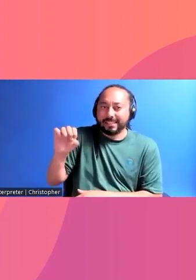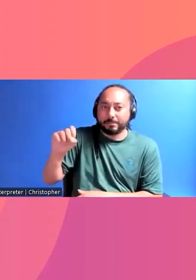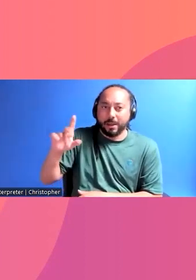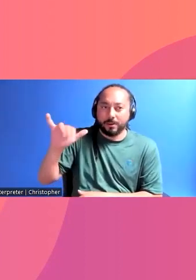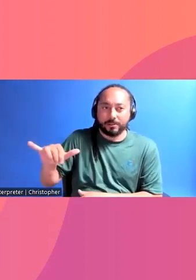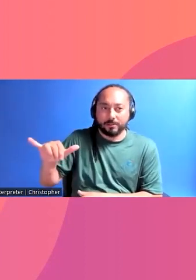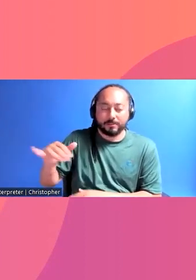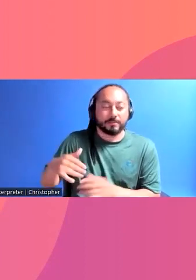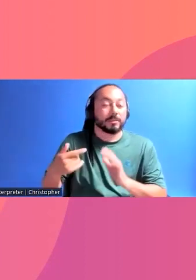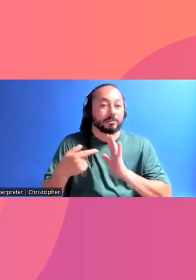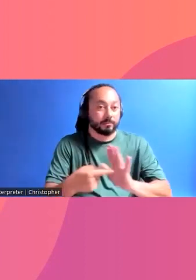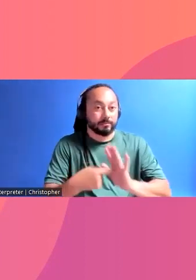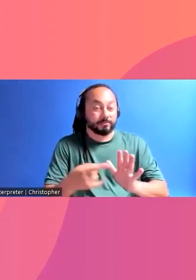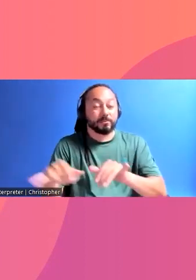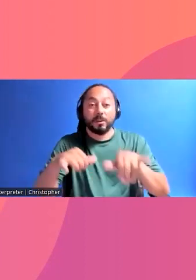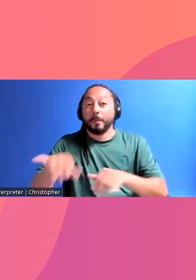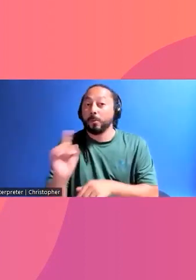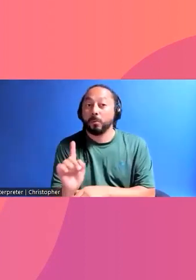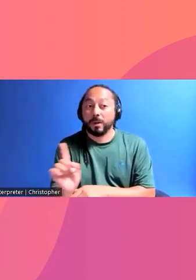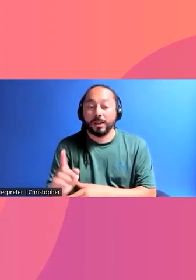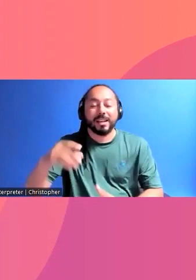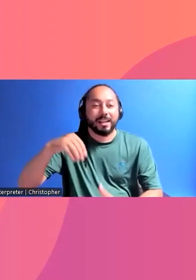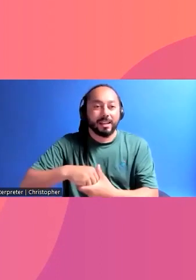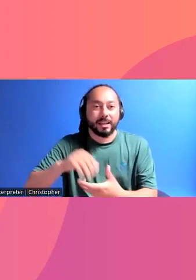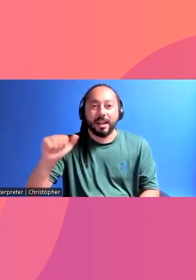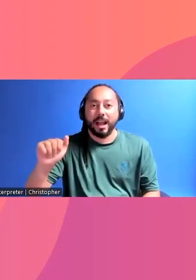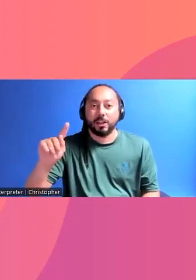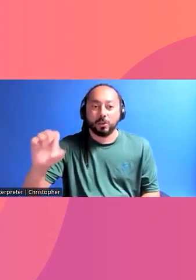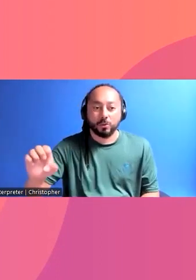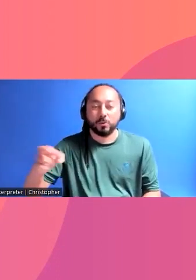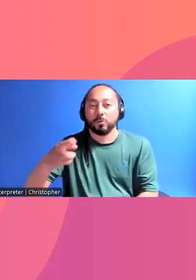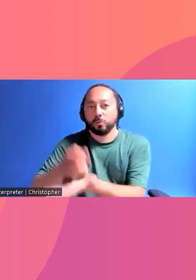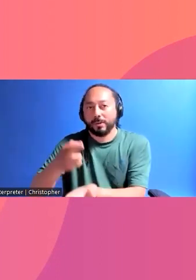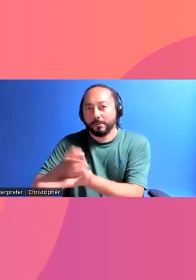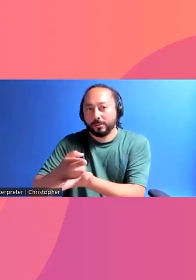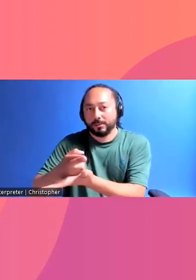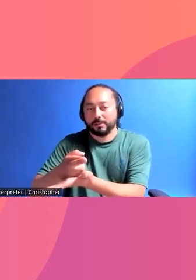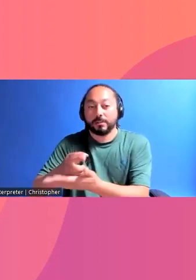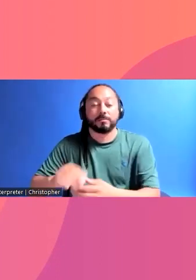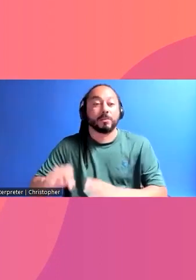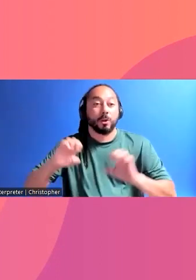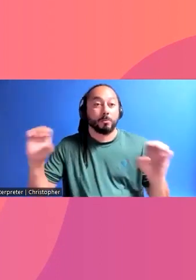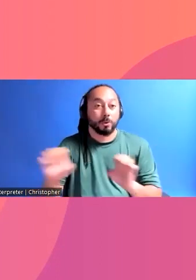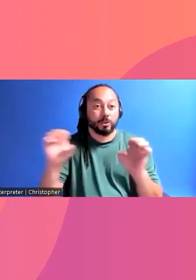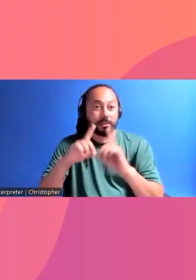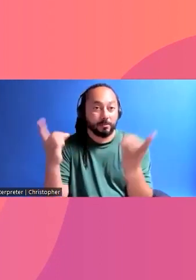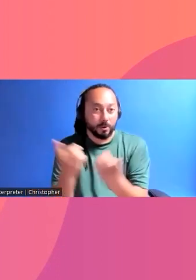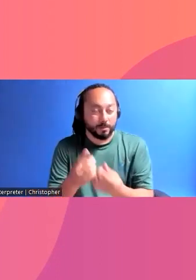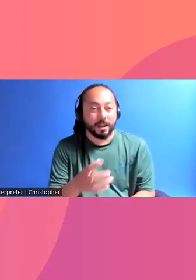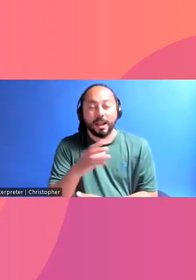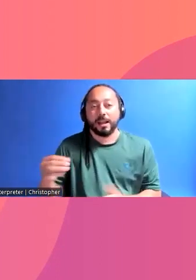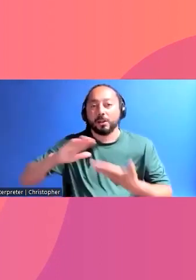ces disparités. Les 3 principaux milieux de soins se retrouvaient dans le cadre d'une réadaptation aiguë en milieu